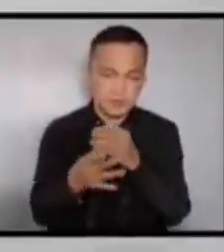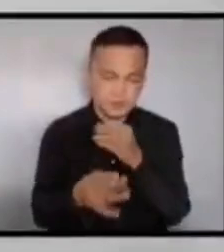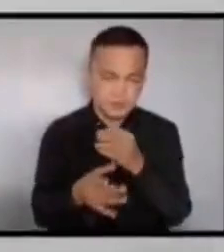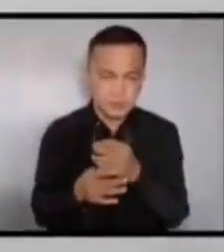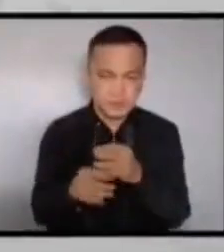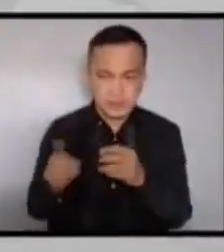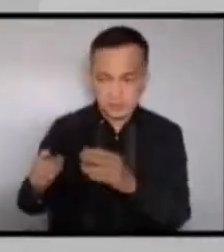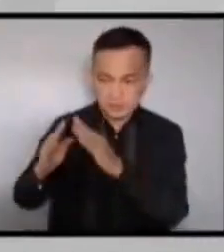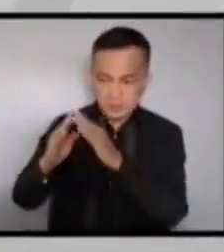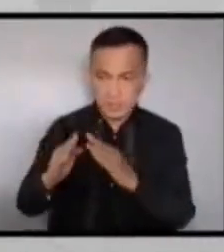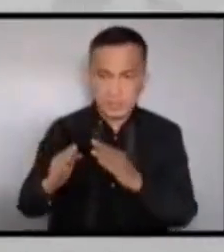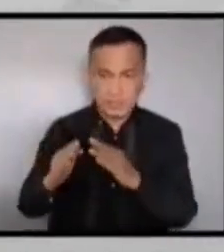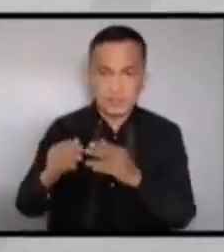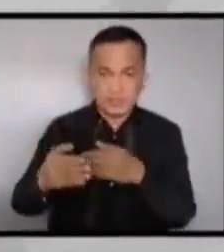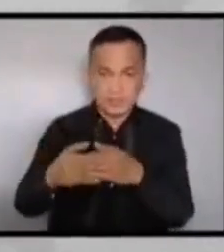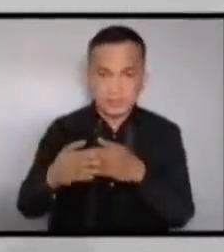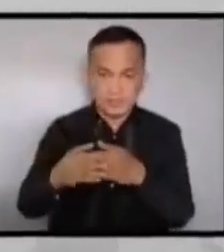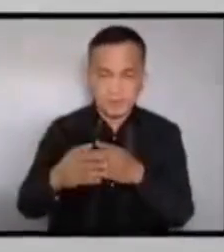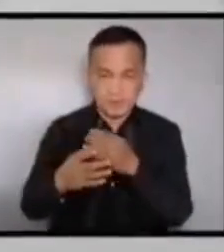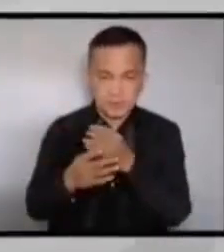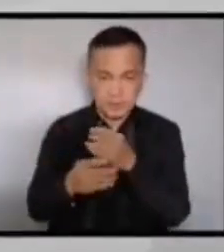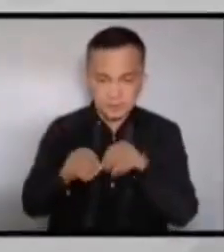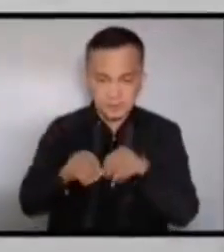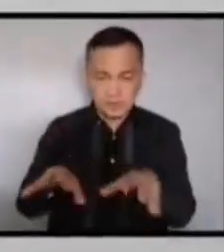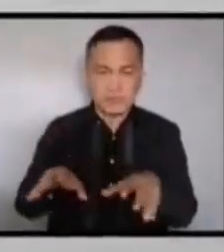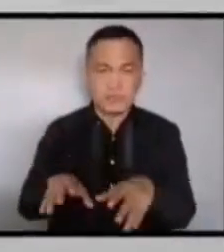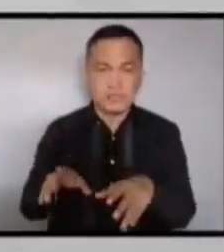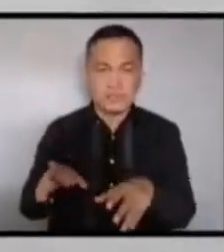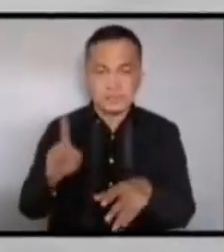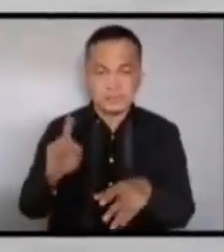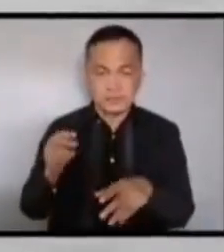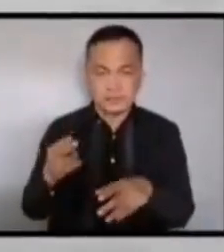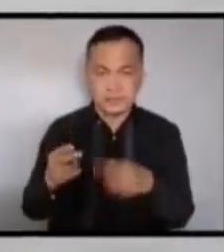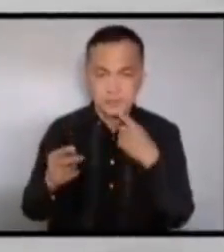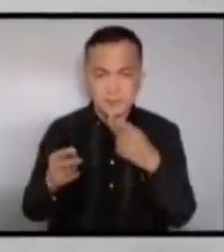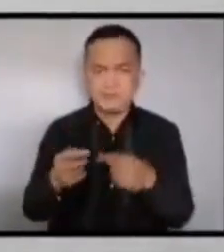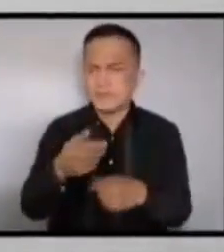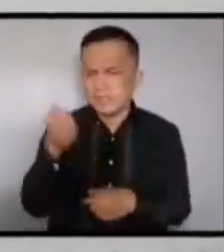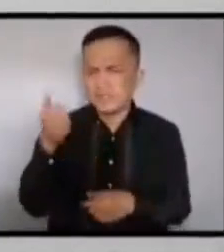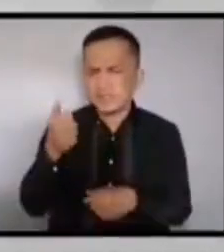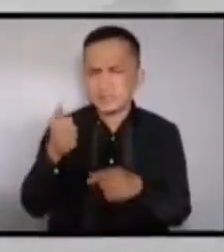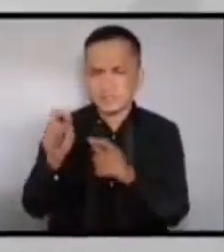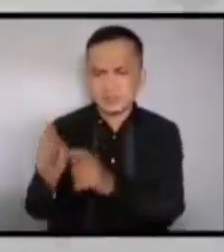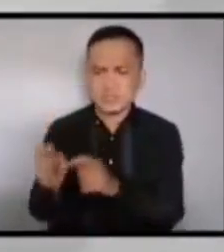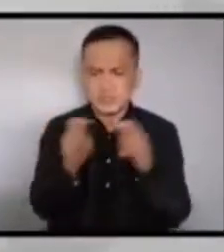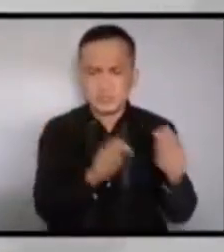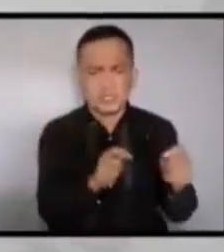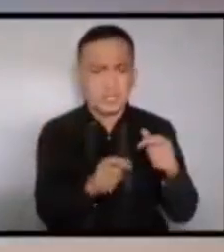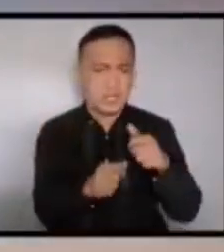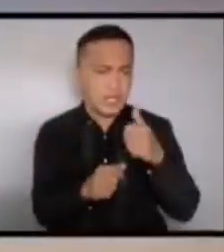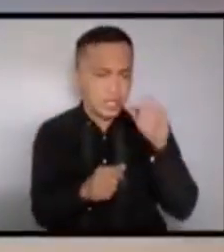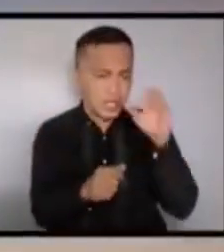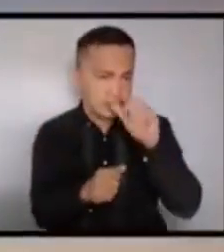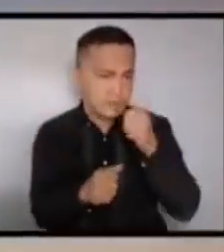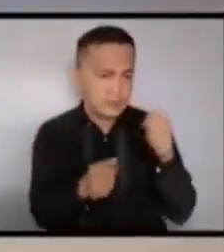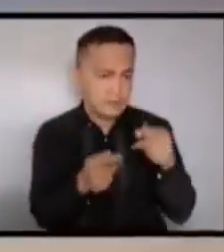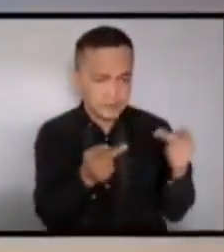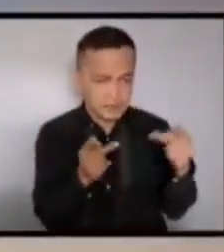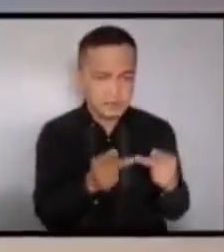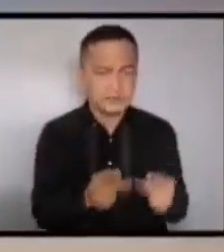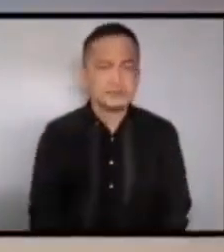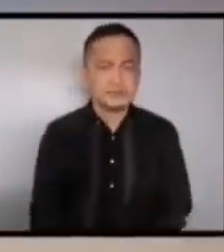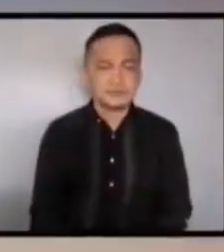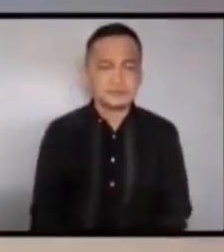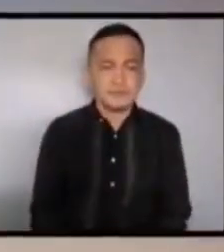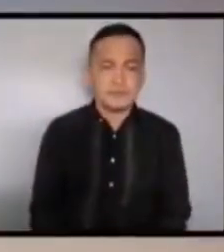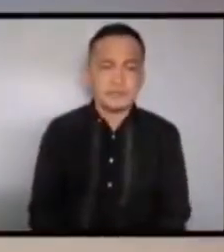malapit sa oil spill ayon sa DOH, mas mainam kung pansamantala muna ang hahanap ng ibang lugar na matitirahan. Nakabantay